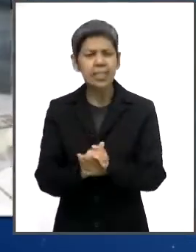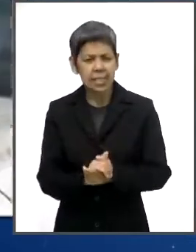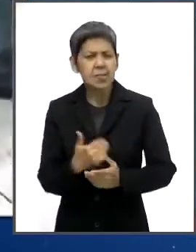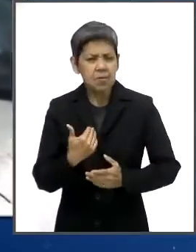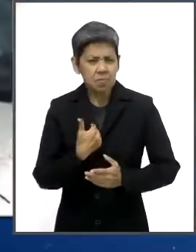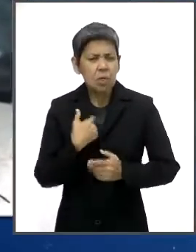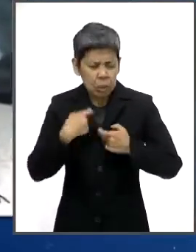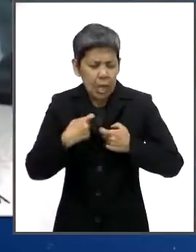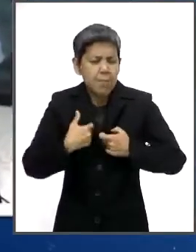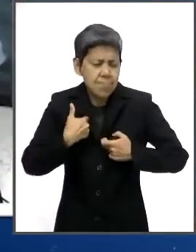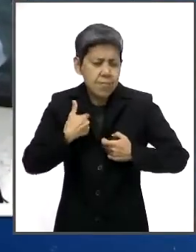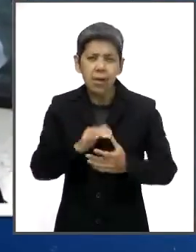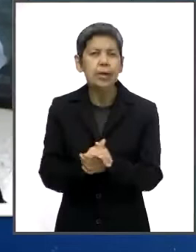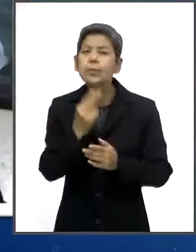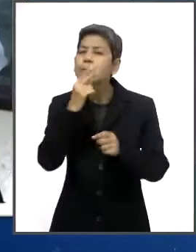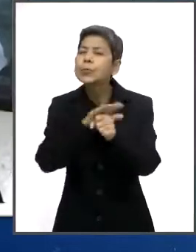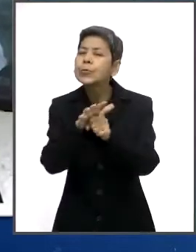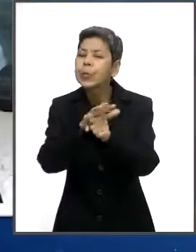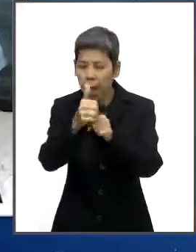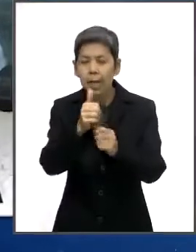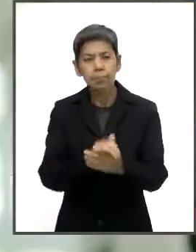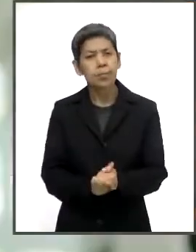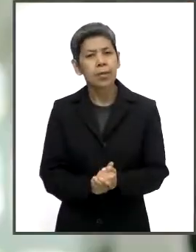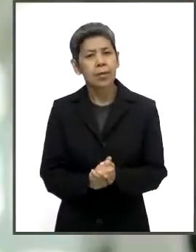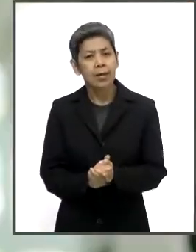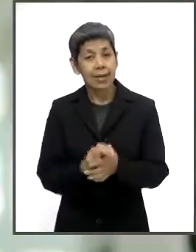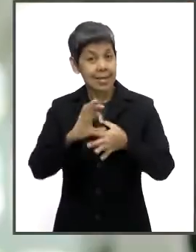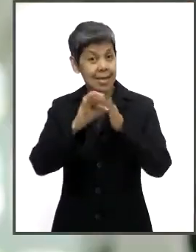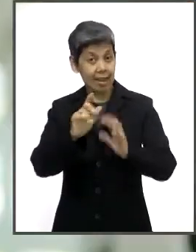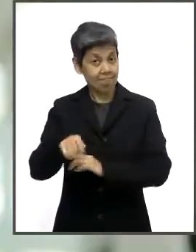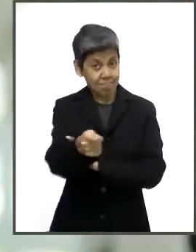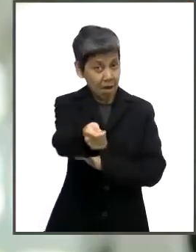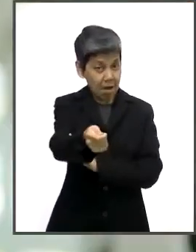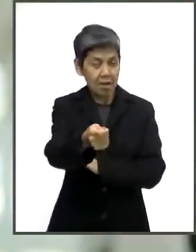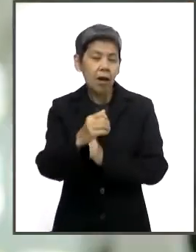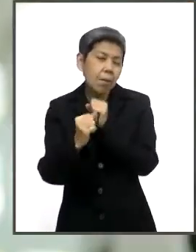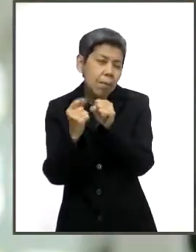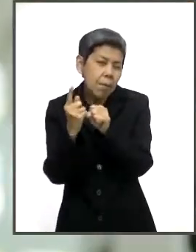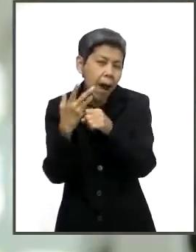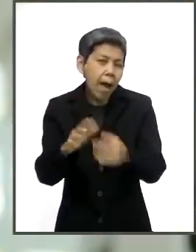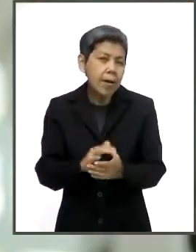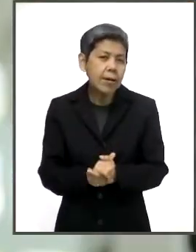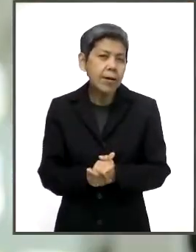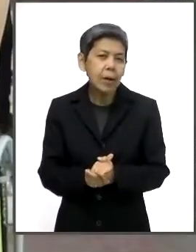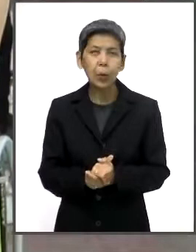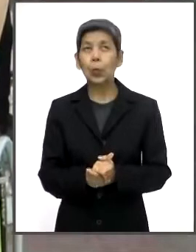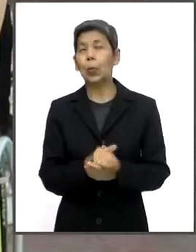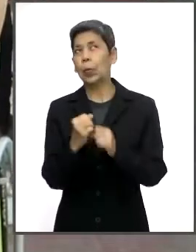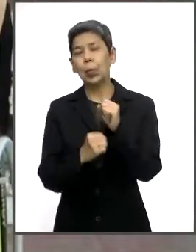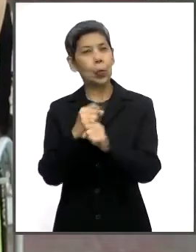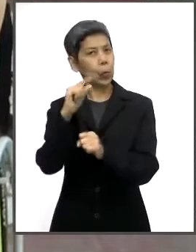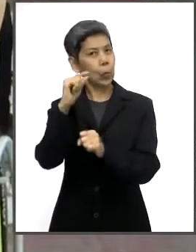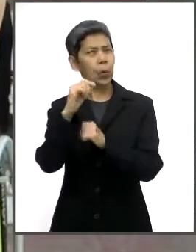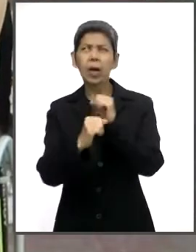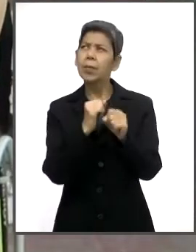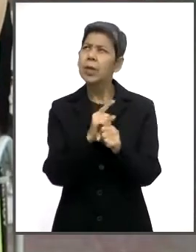ต่มันก็มีความยากลำบากอยู่แต่ไม่ถึงกับมาก แล้วตั้งแต่เริ่มเป็นนักกีฬาฟันดาบเนี่ยตอนนี้ผ่านมากี่ปีแล้ว โอ้20